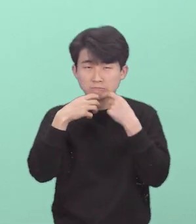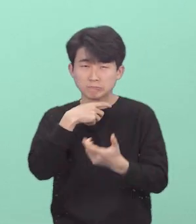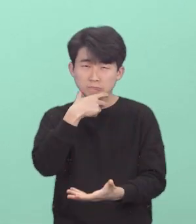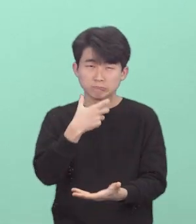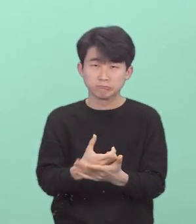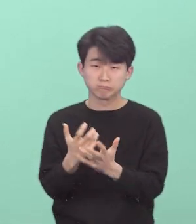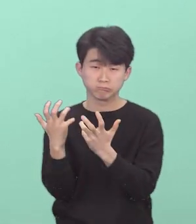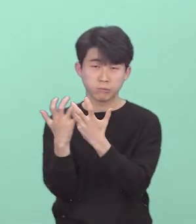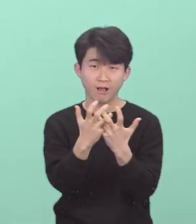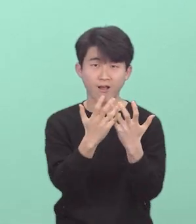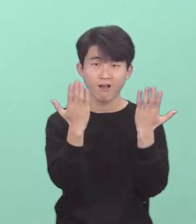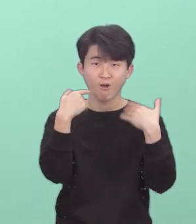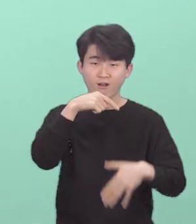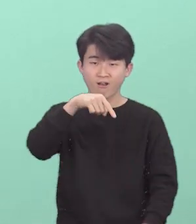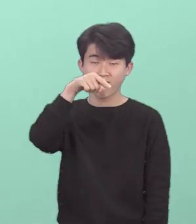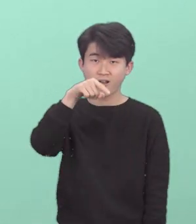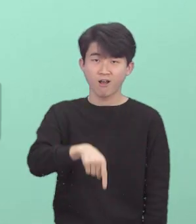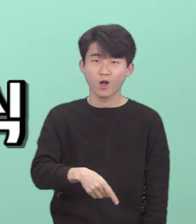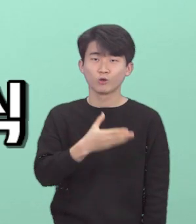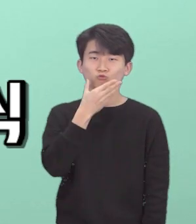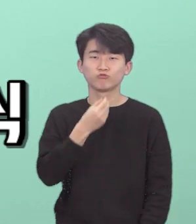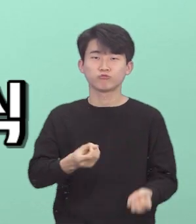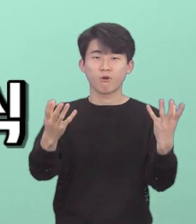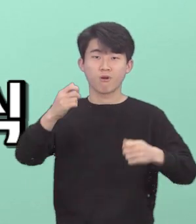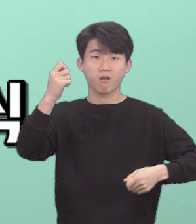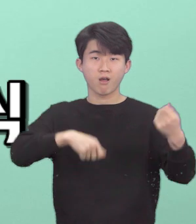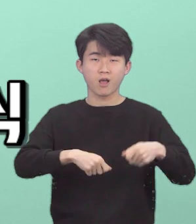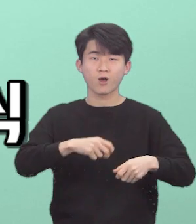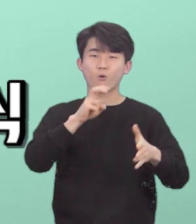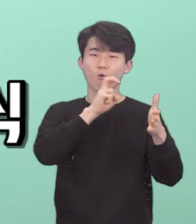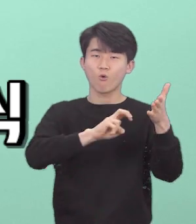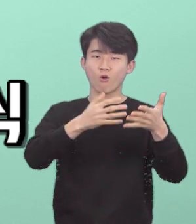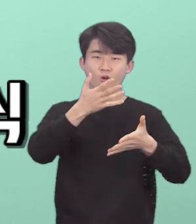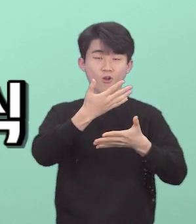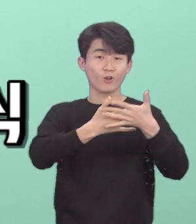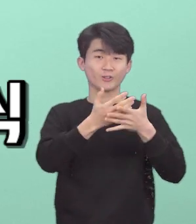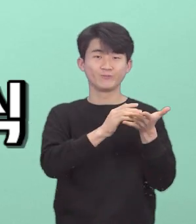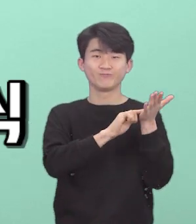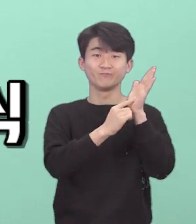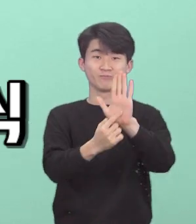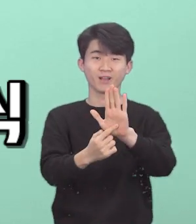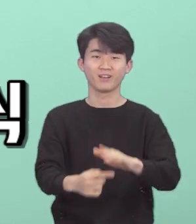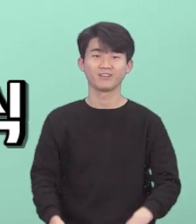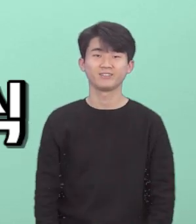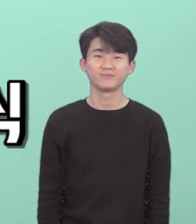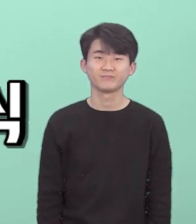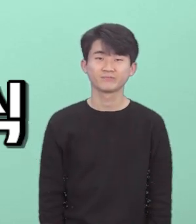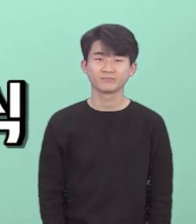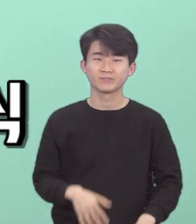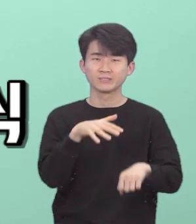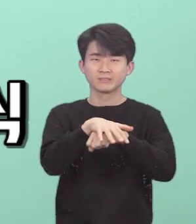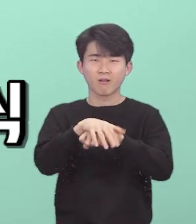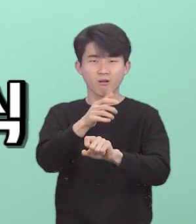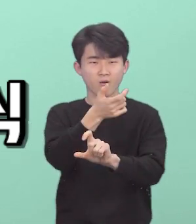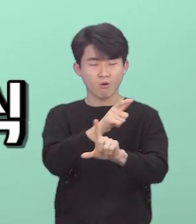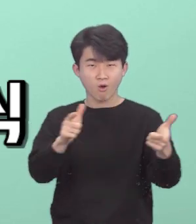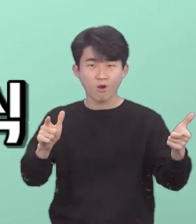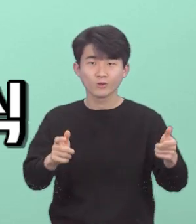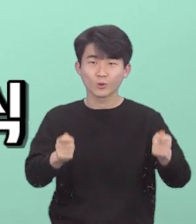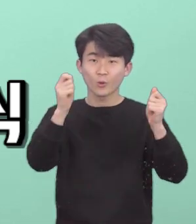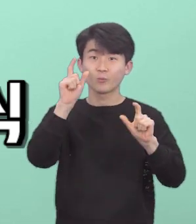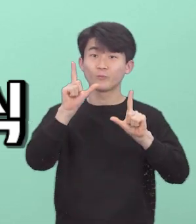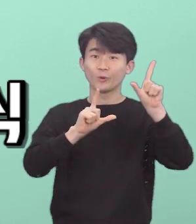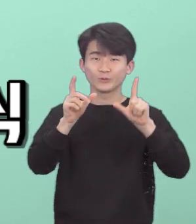가득한 졸업식에서부터 축하 연주와 뮤직비디오까지 선보인 이색 졸업식까지 우리 지역 곳곳에서